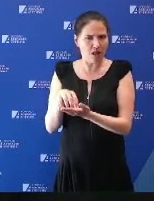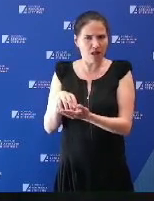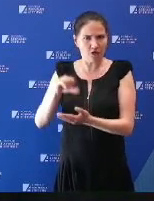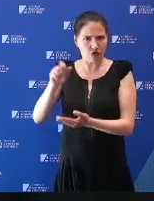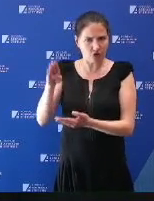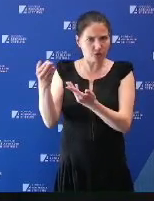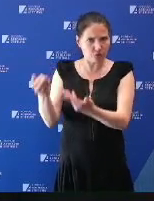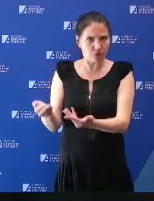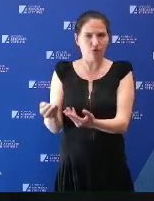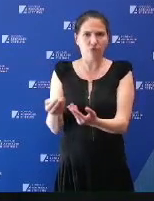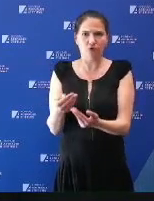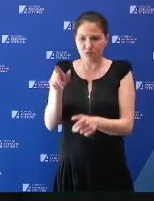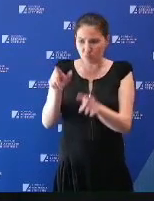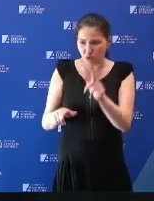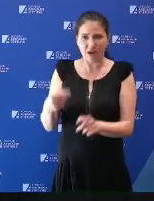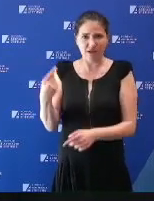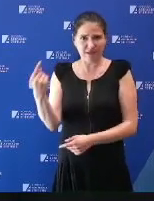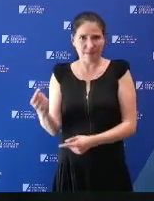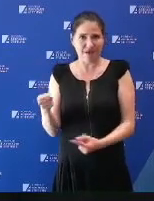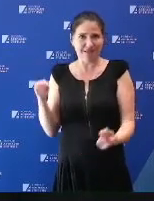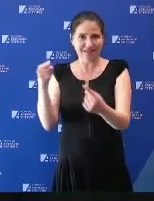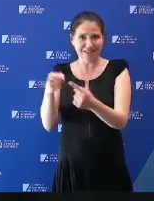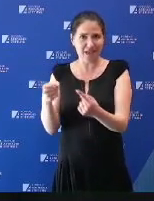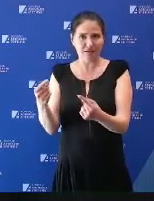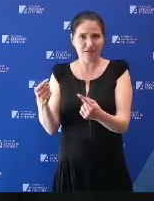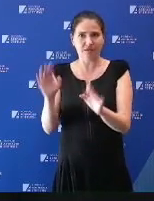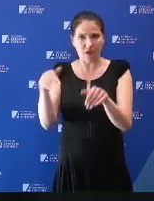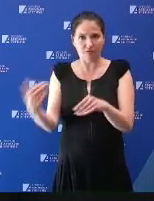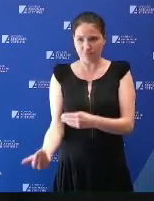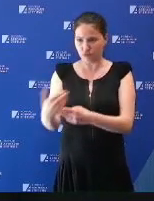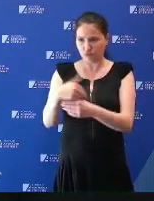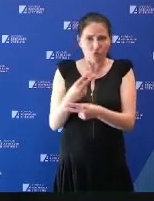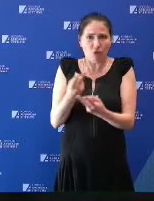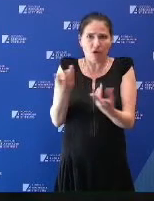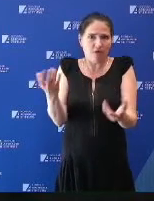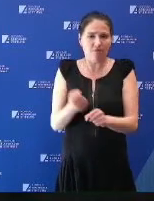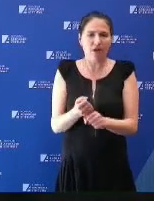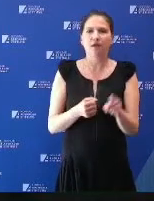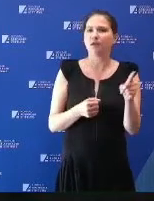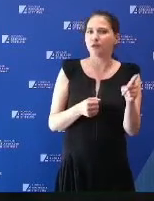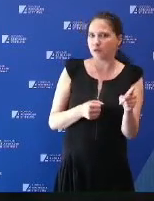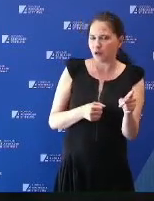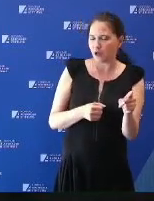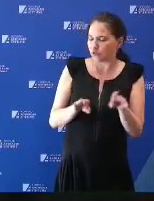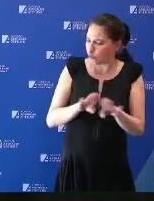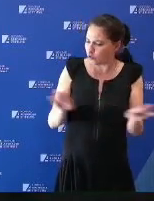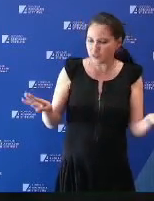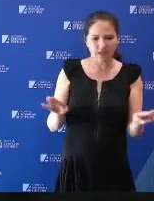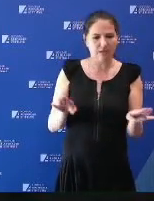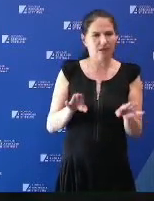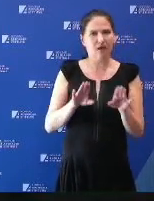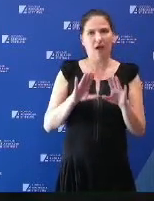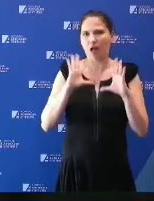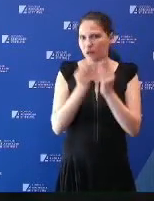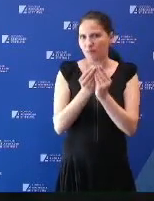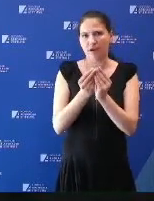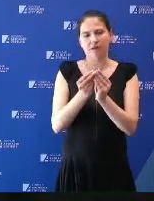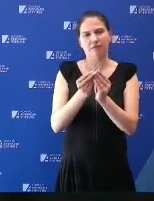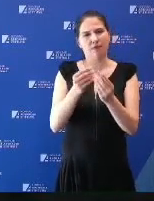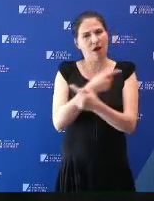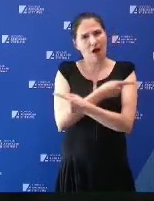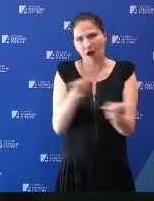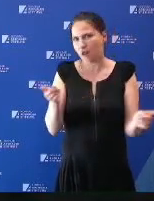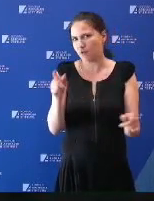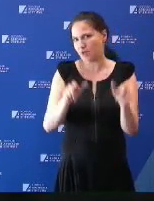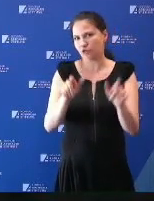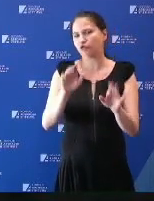die Bürgerschaft direkt mit? Darf hier jeder reinkommen? Also grundsätzlich darf hier jeder bei uns reinkommen. Man muss